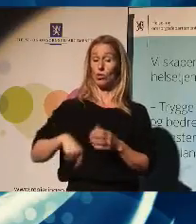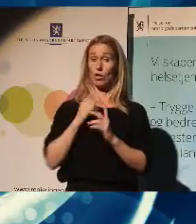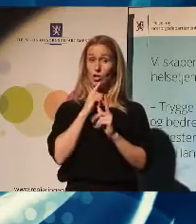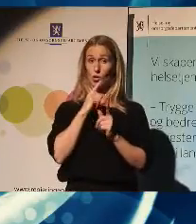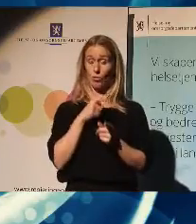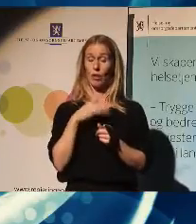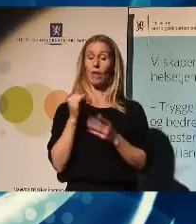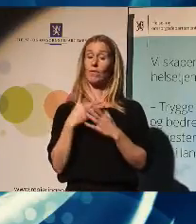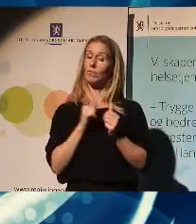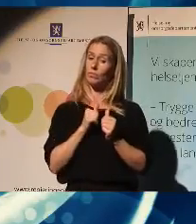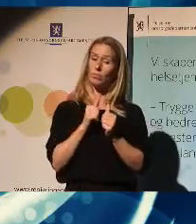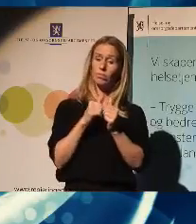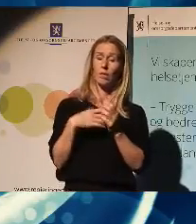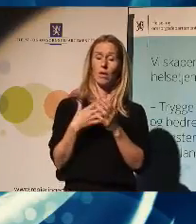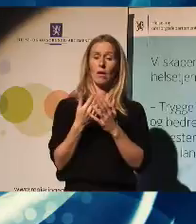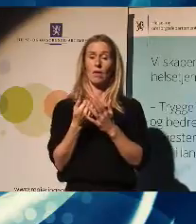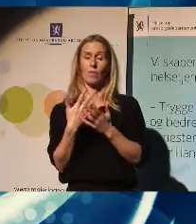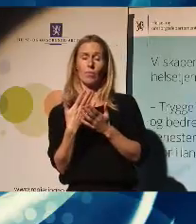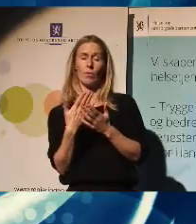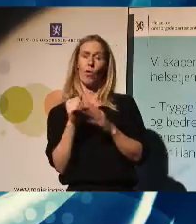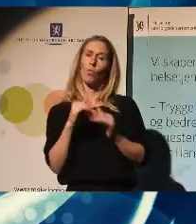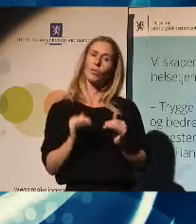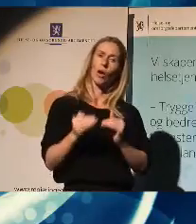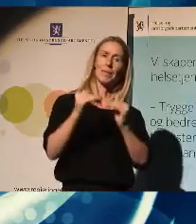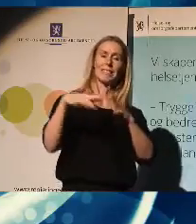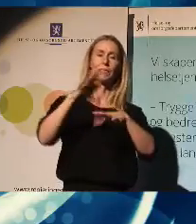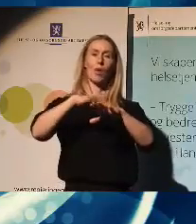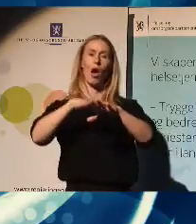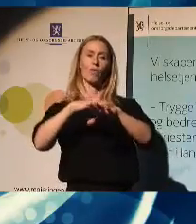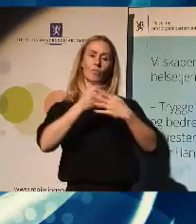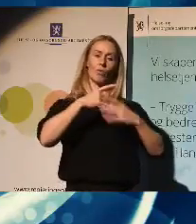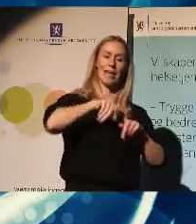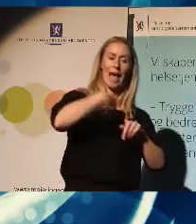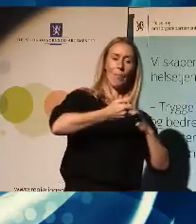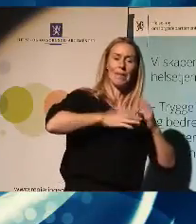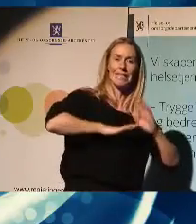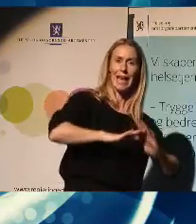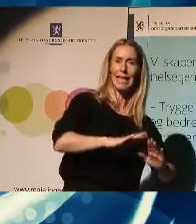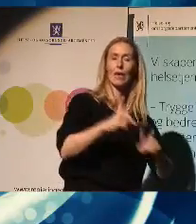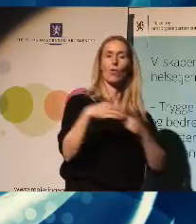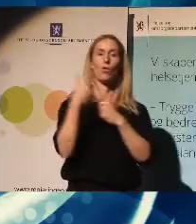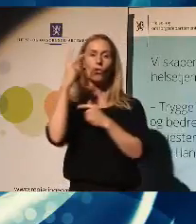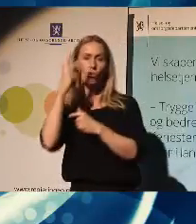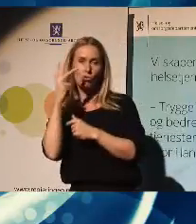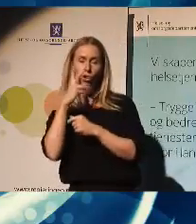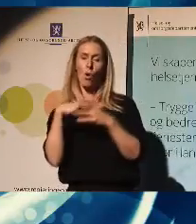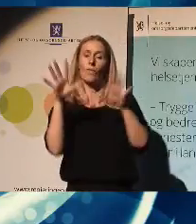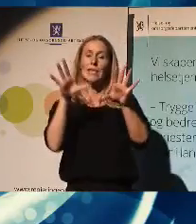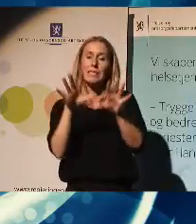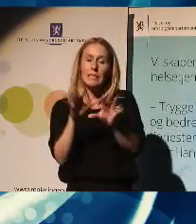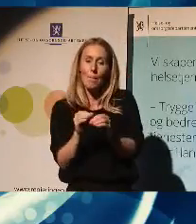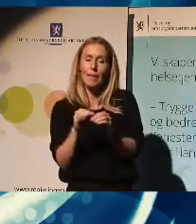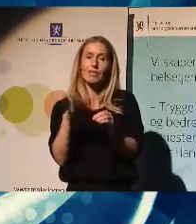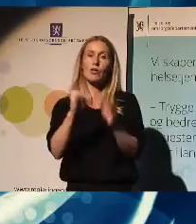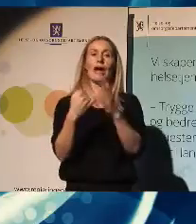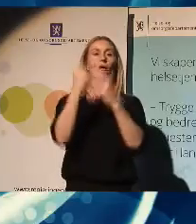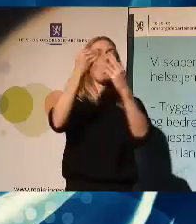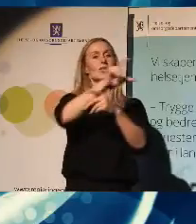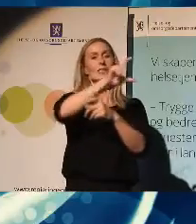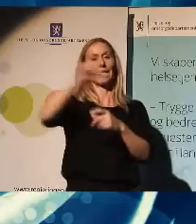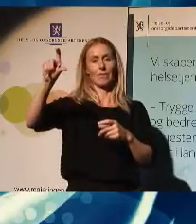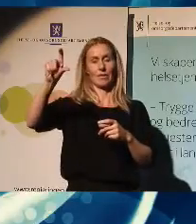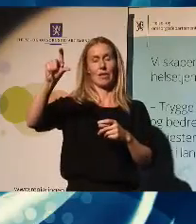selvfølgelig opptrappingsplan rus og opptrappingsplan på rehabilitering som kom med statsbudsjettet. Men til sammen så det overskriften å